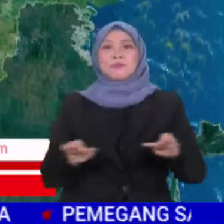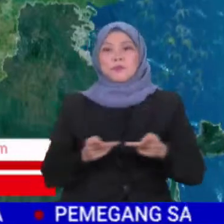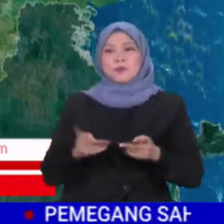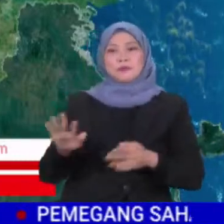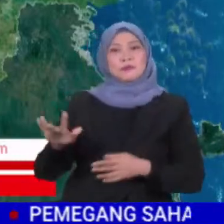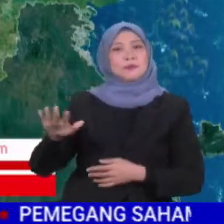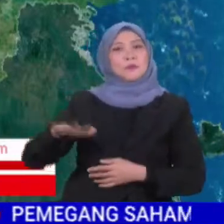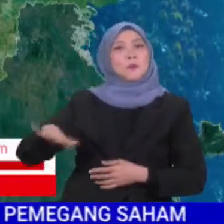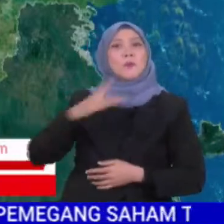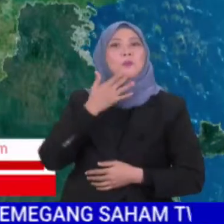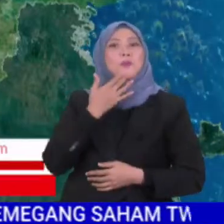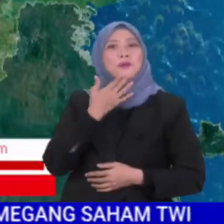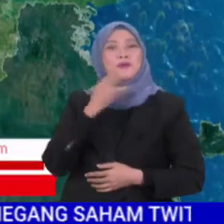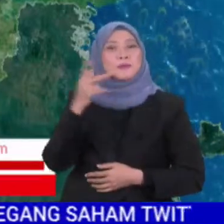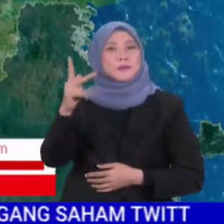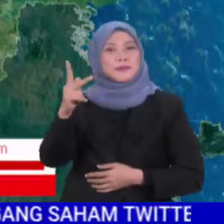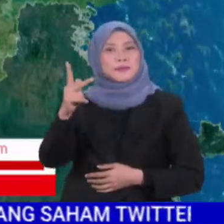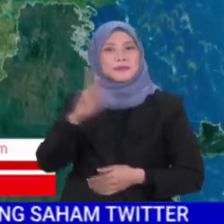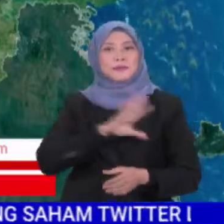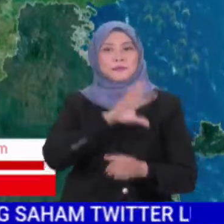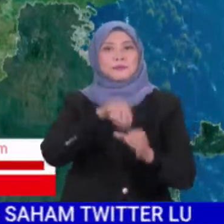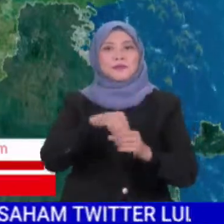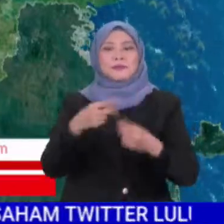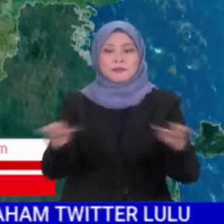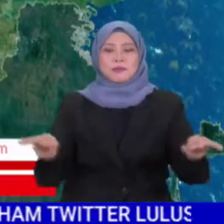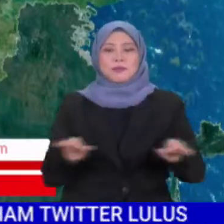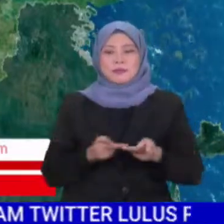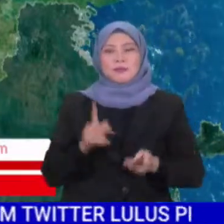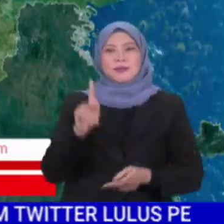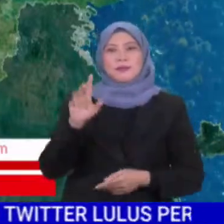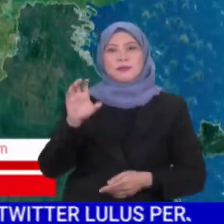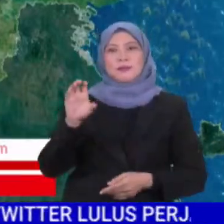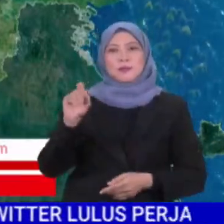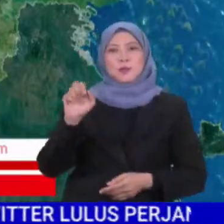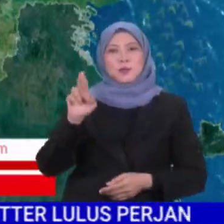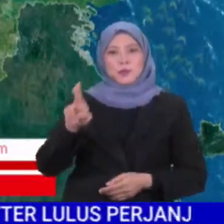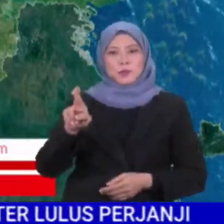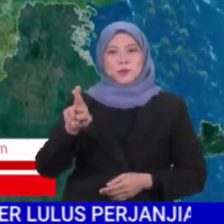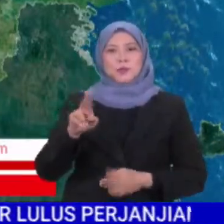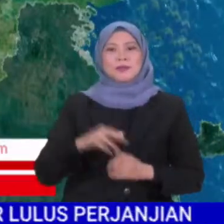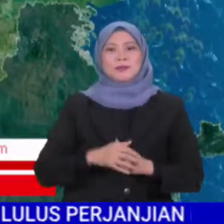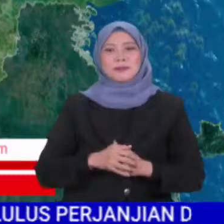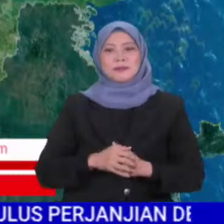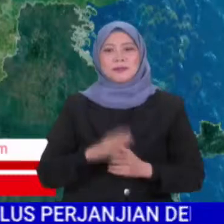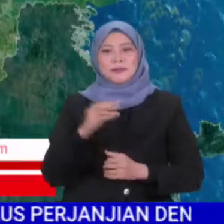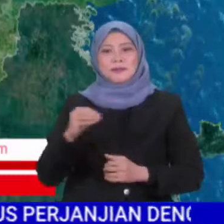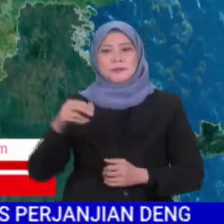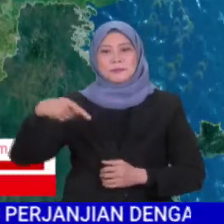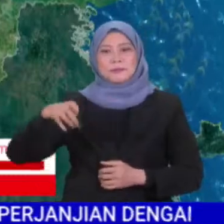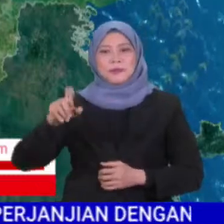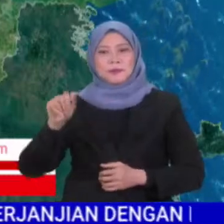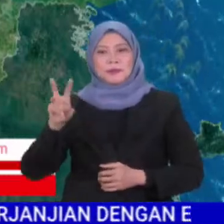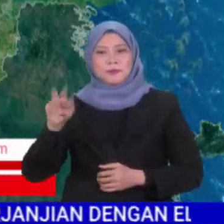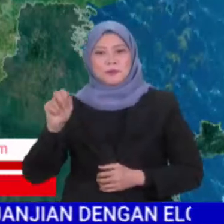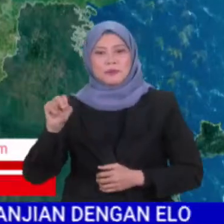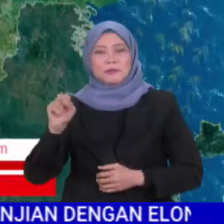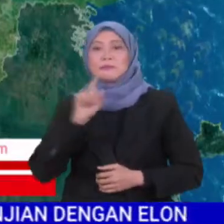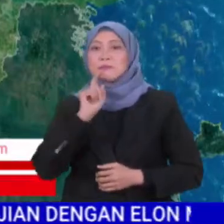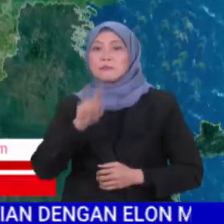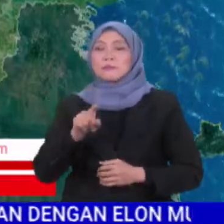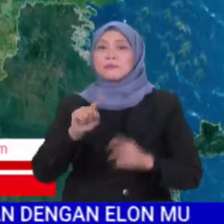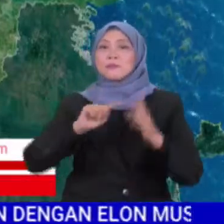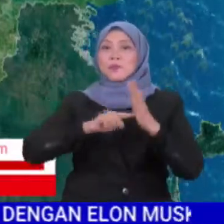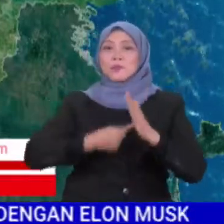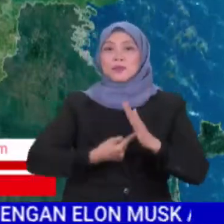telah ditandakan dengan warna kuning iaitu melibatkan kawasan perairan Kondor, Reef North dan juga Palawan. Dan keadaan ini